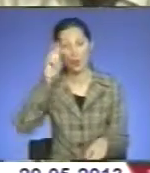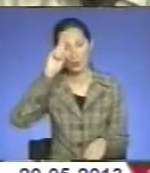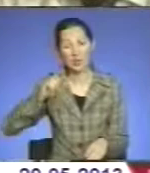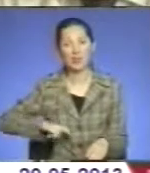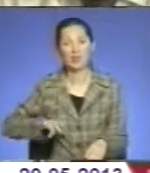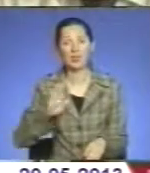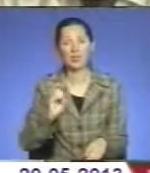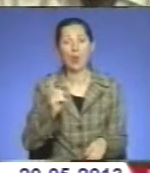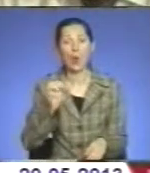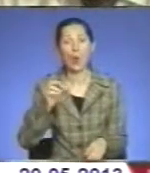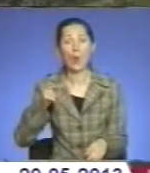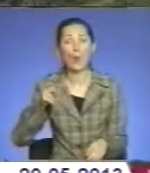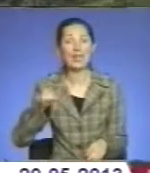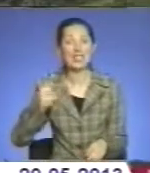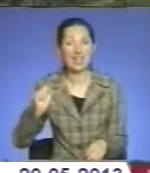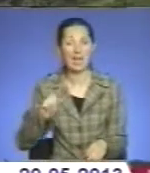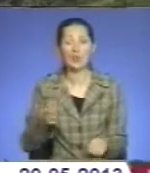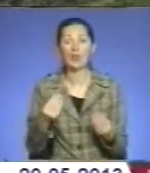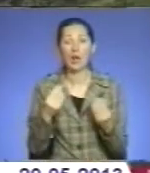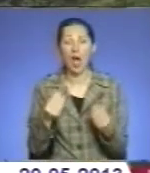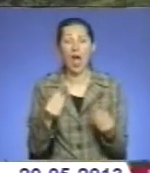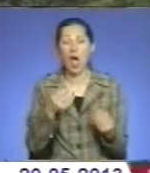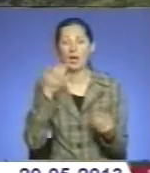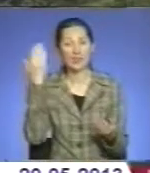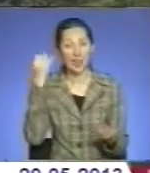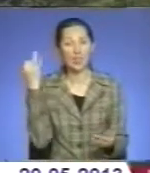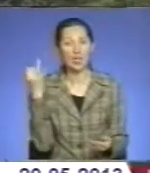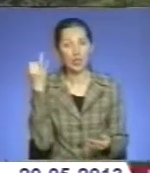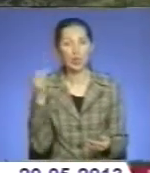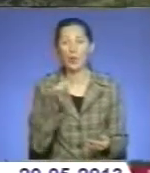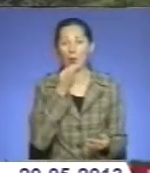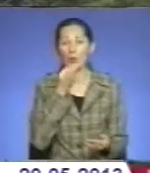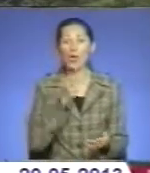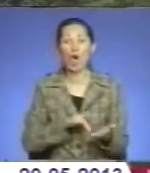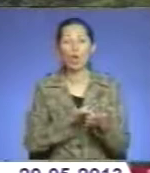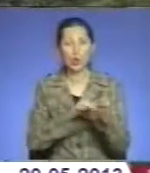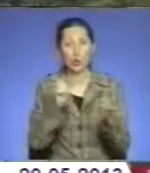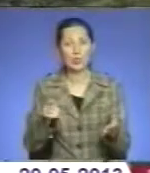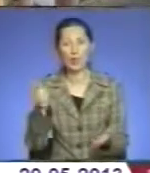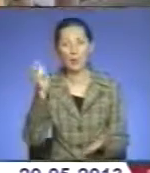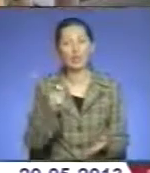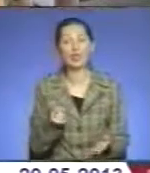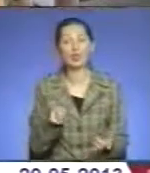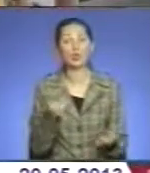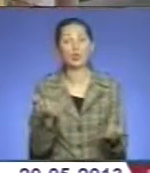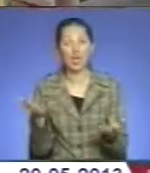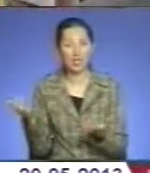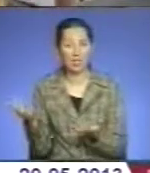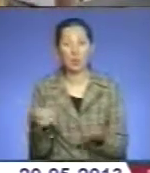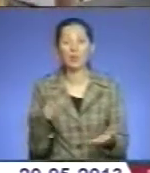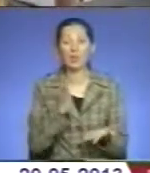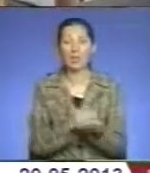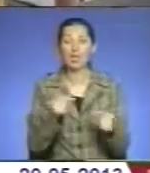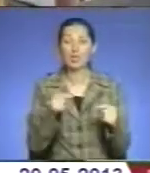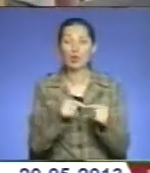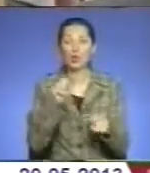Хоптян, де ошатність і давня історія приваблюватиме туристів приїжджати сюди ще і ще. Поставлено чітко завдання,